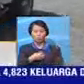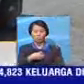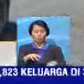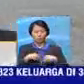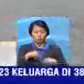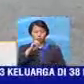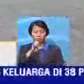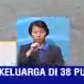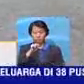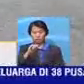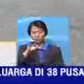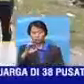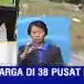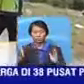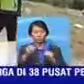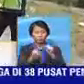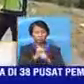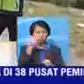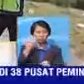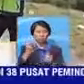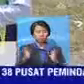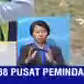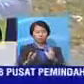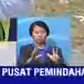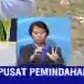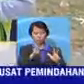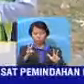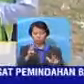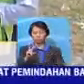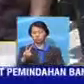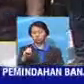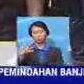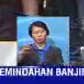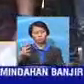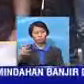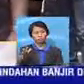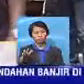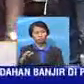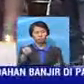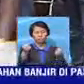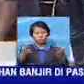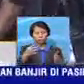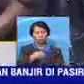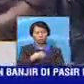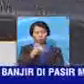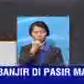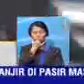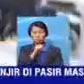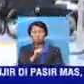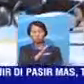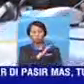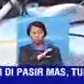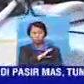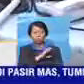eaic tahun lalu berbanding 306 aduan pada 2015 paling banyak aduan salahlaku anggota